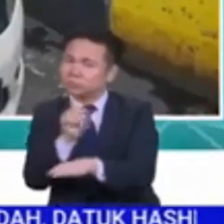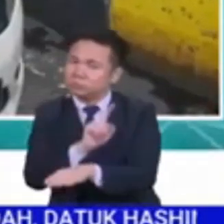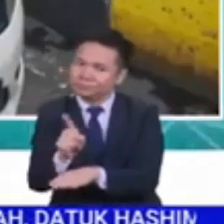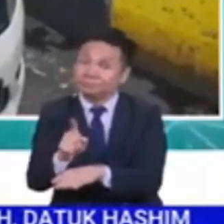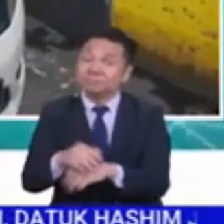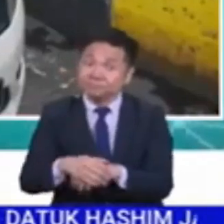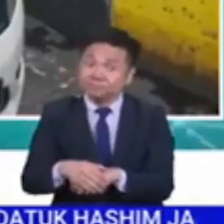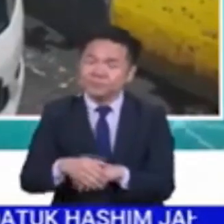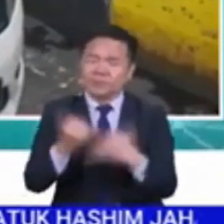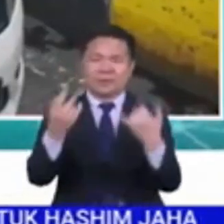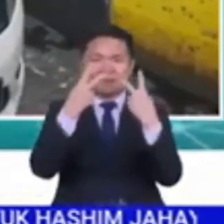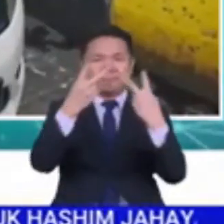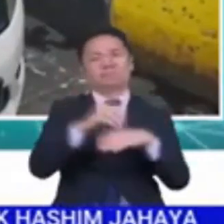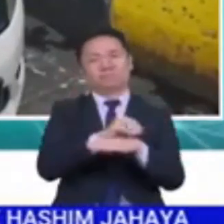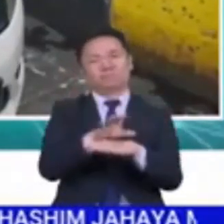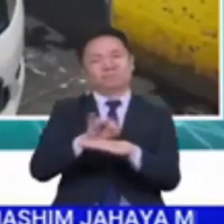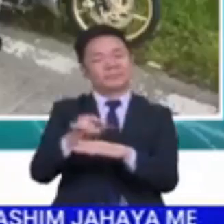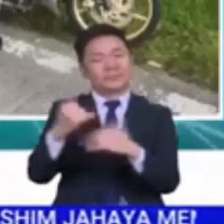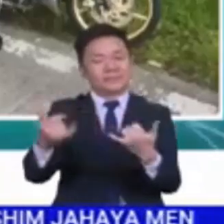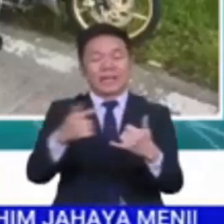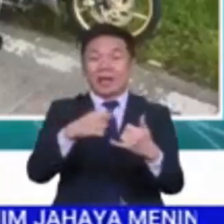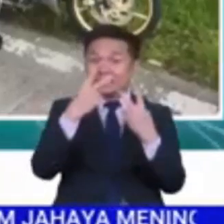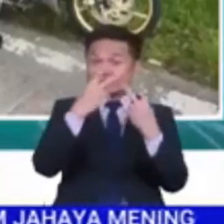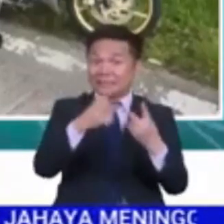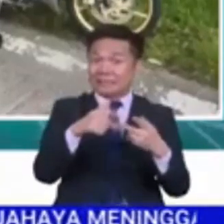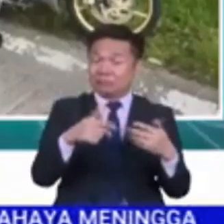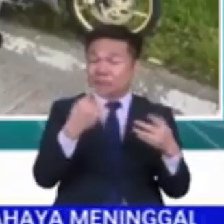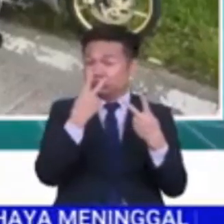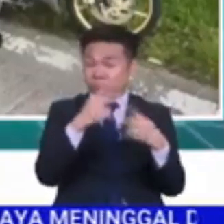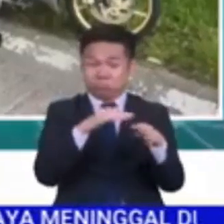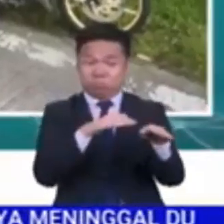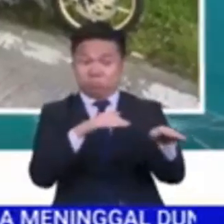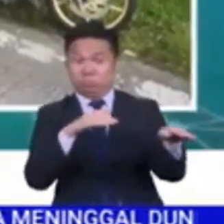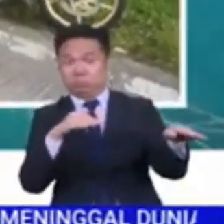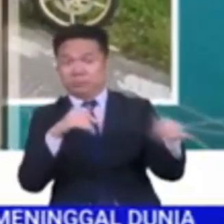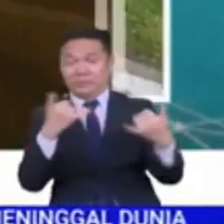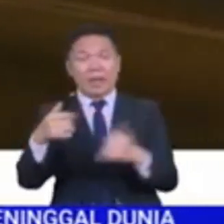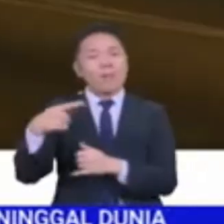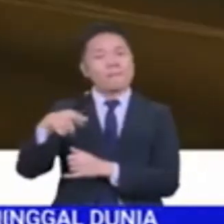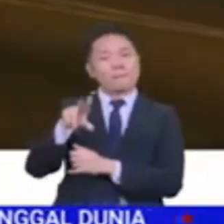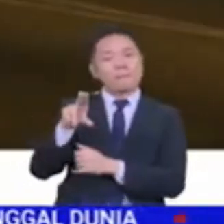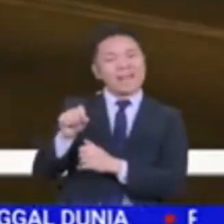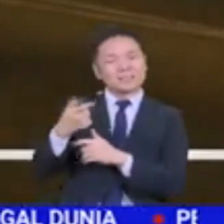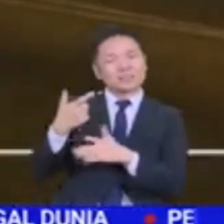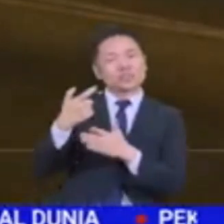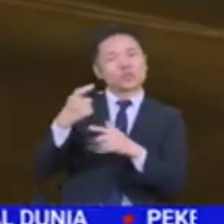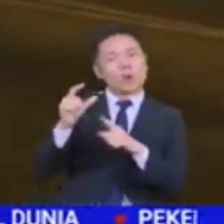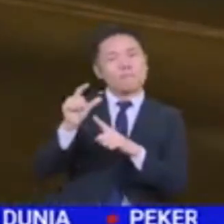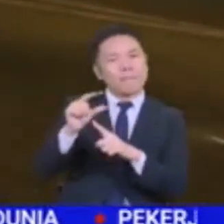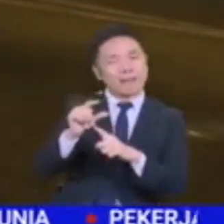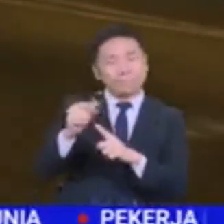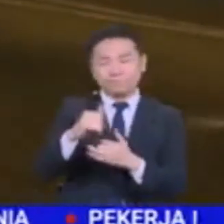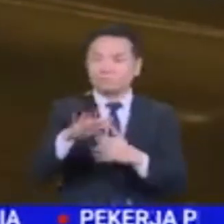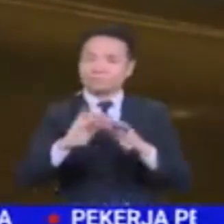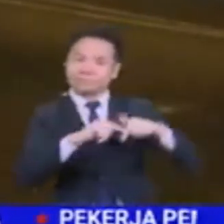sahaja perkembangan semasa aliran trafik yang saya dapat kongsikan langsung dari Plaza Tol Gombak ini. Kembali kepada